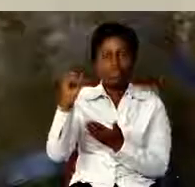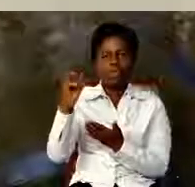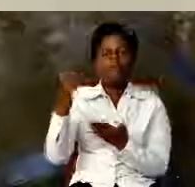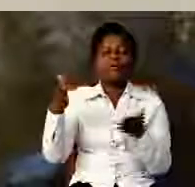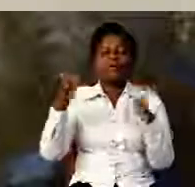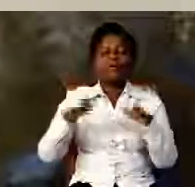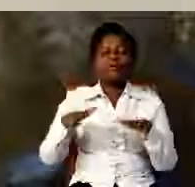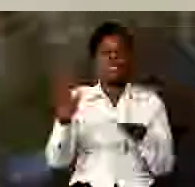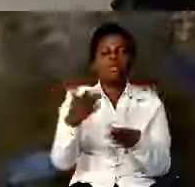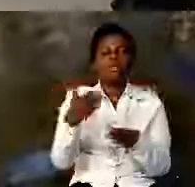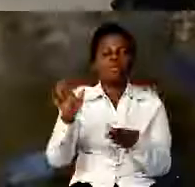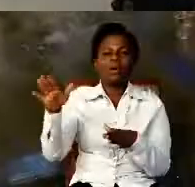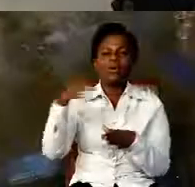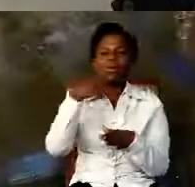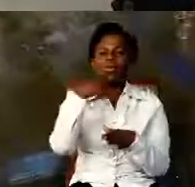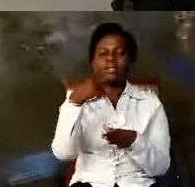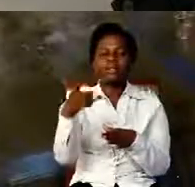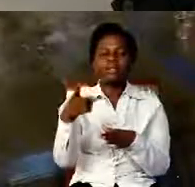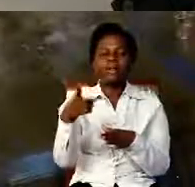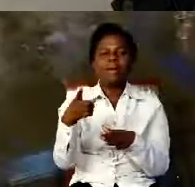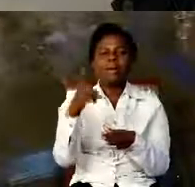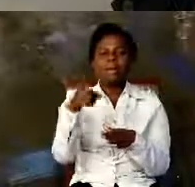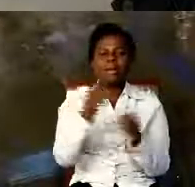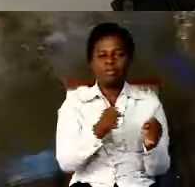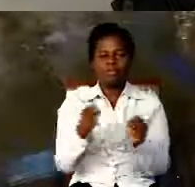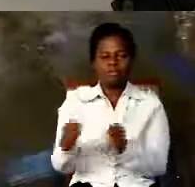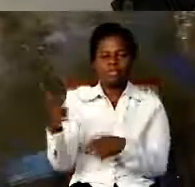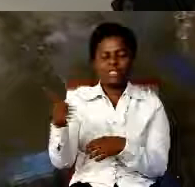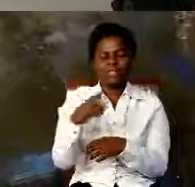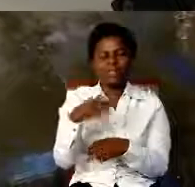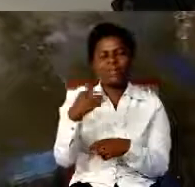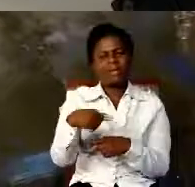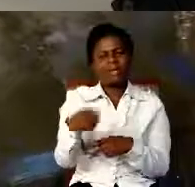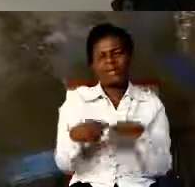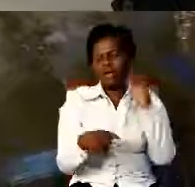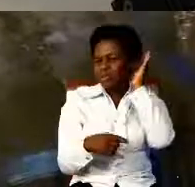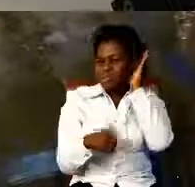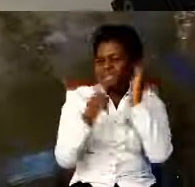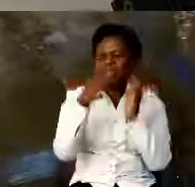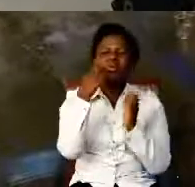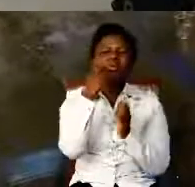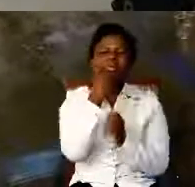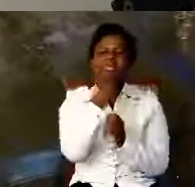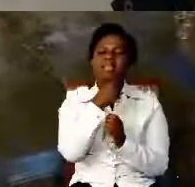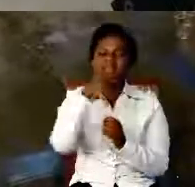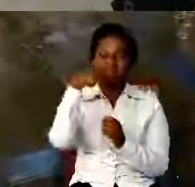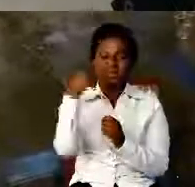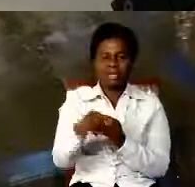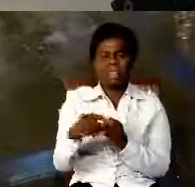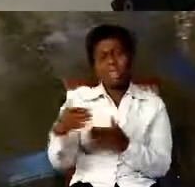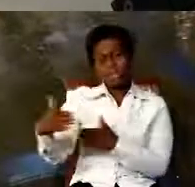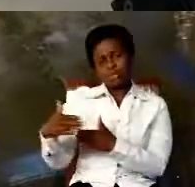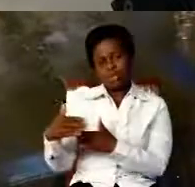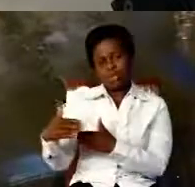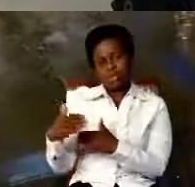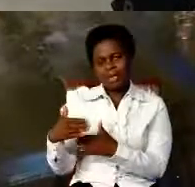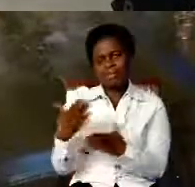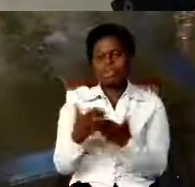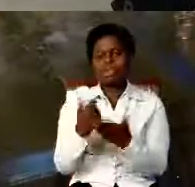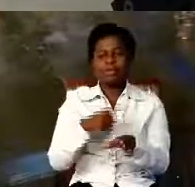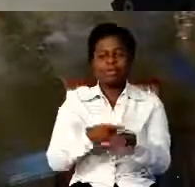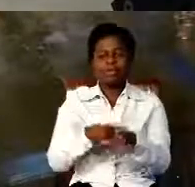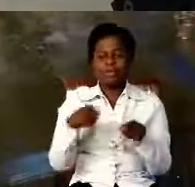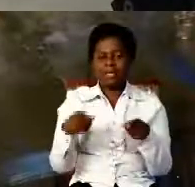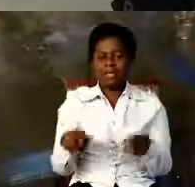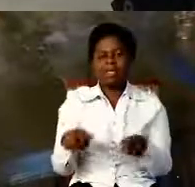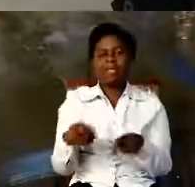wimbo unaosema tunapo tenda dhambi. Endelea kusikiliza na kuwa makini zaidi, endelea kusogea karibu, maana kipindi hiki